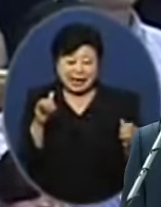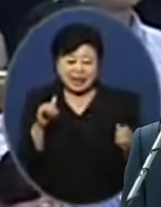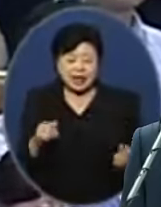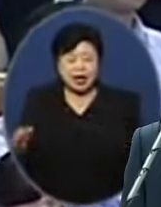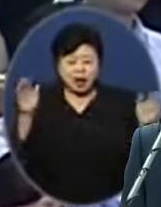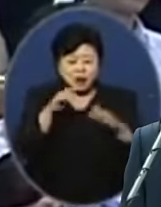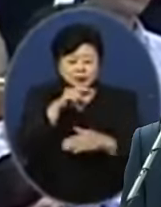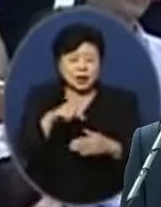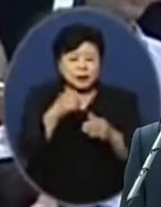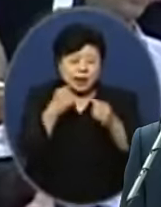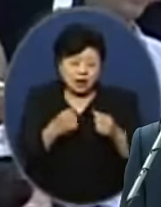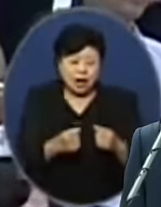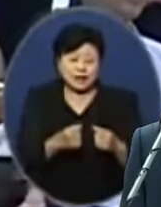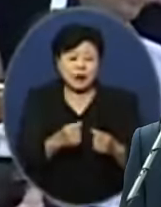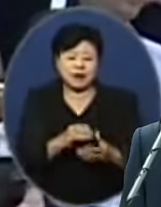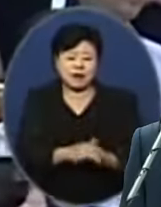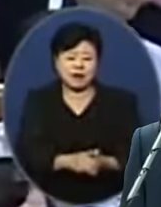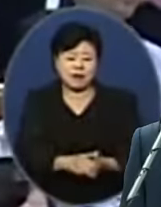어두운 가운데 거하며